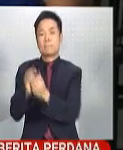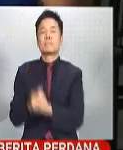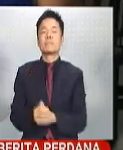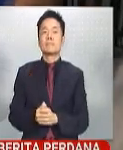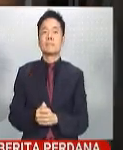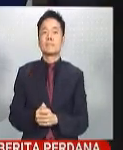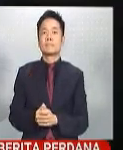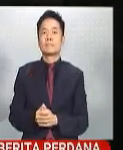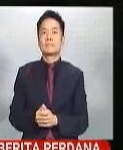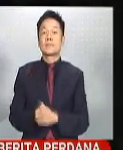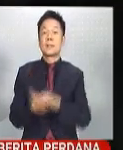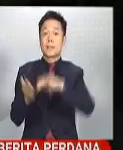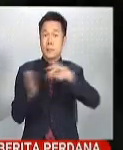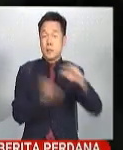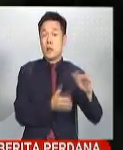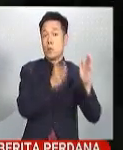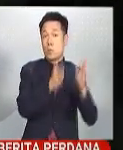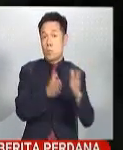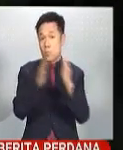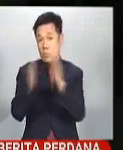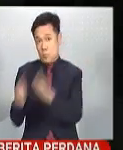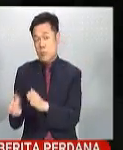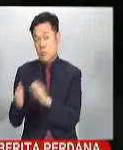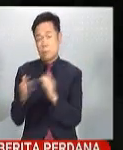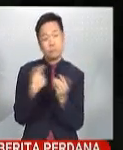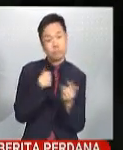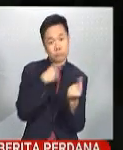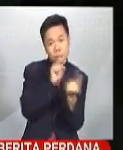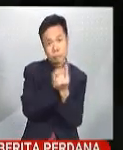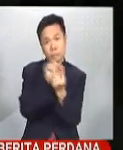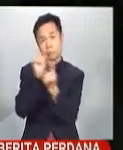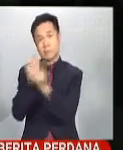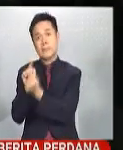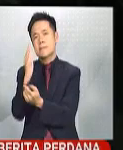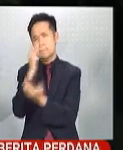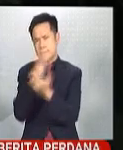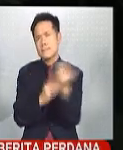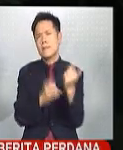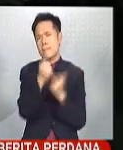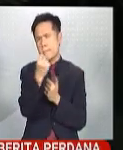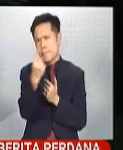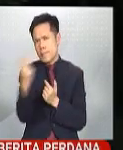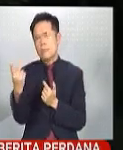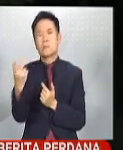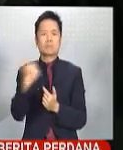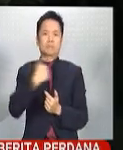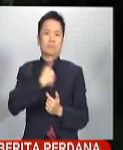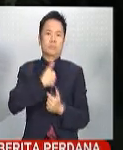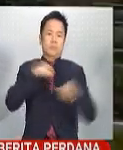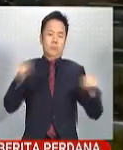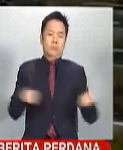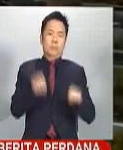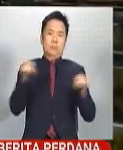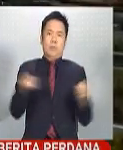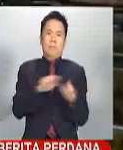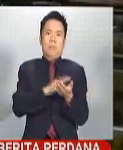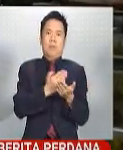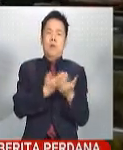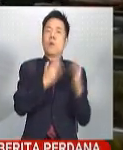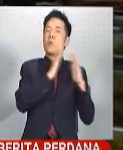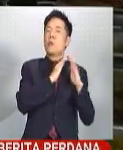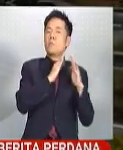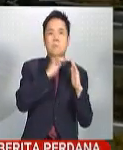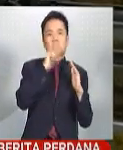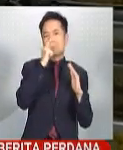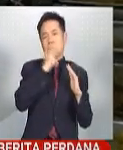Sementara itu, bagi warga kota yang ditemui memaklumkan ada kalangan mereka memilih untuk memasak sendiri dan makan di rumah berbanding